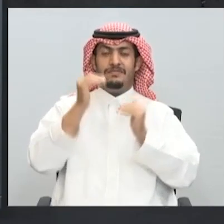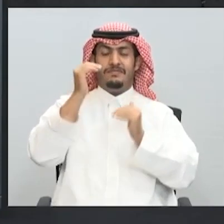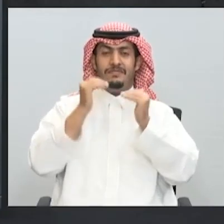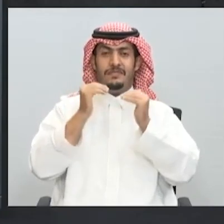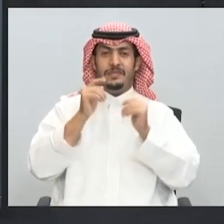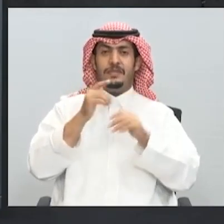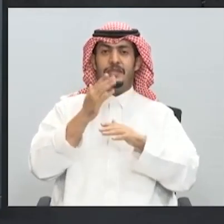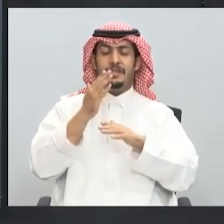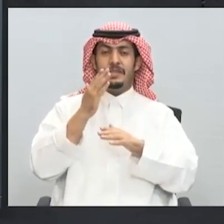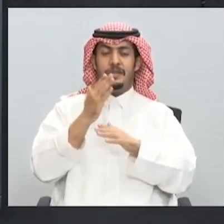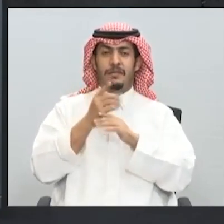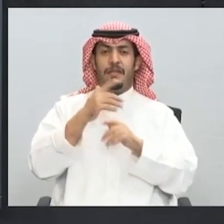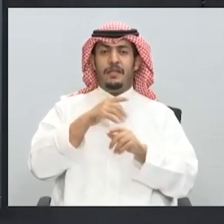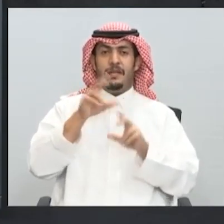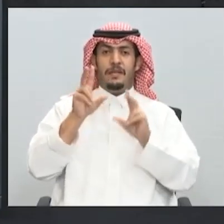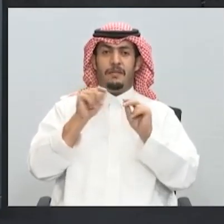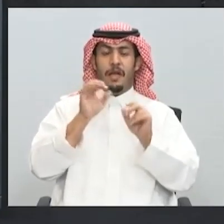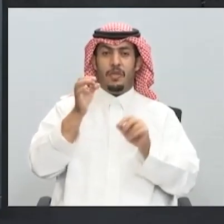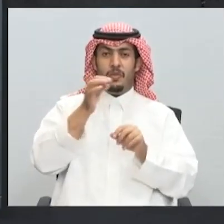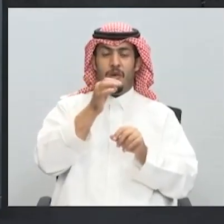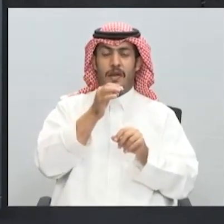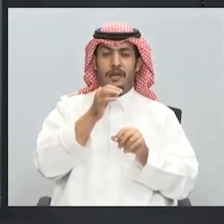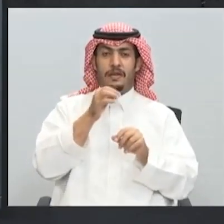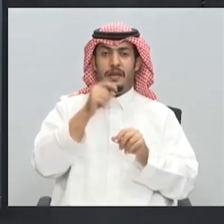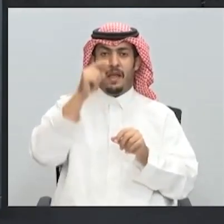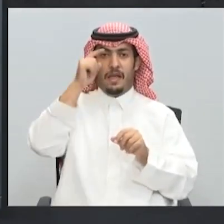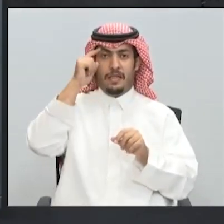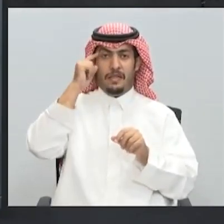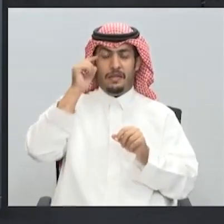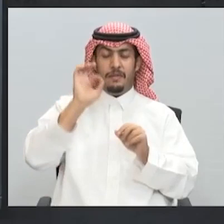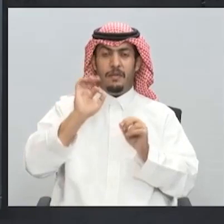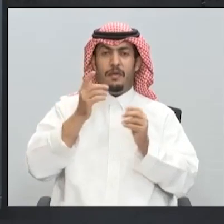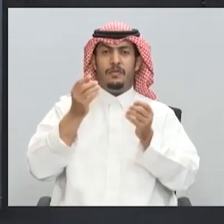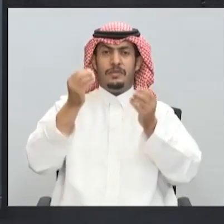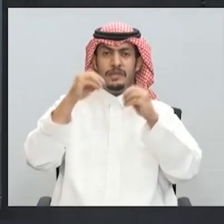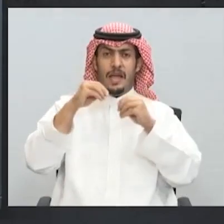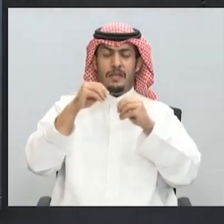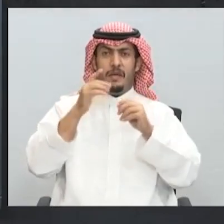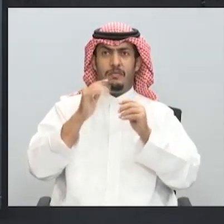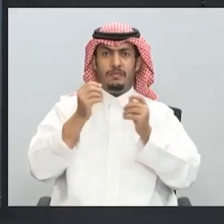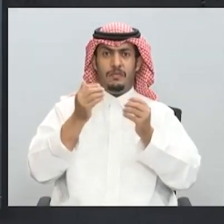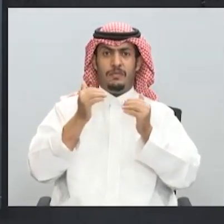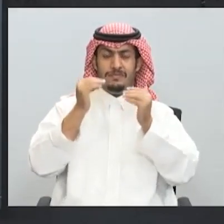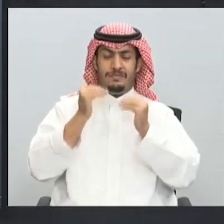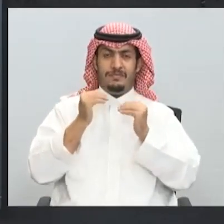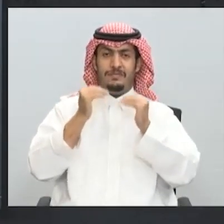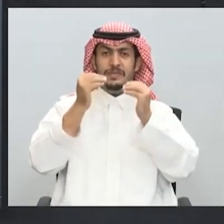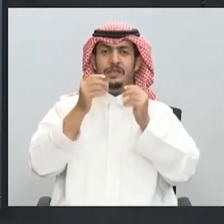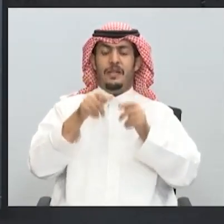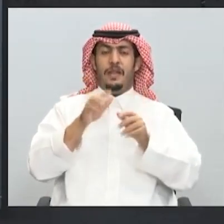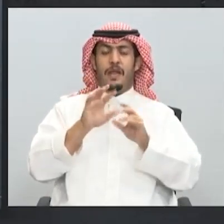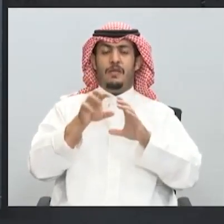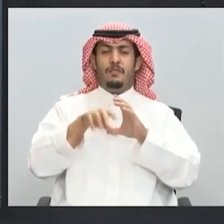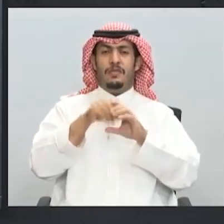بدك له تاثير كذلك بعض الدول اذا تاثرت اصبح لديهم تضخم ركوع سيؤثر بالتاكيد على الطلب على بعض